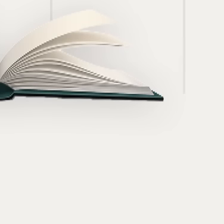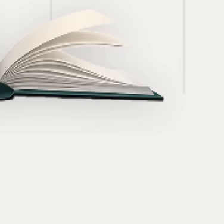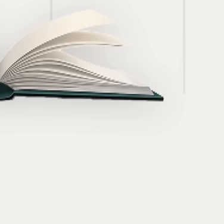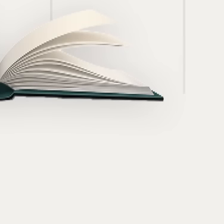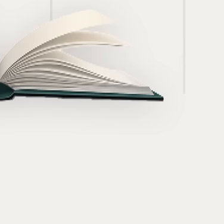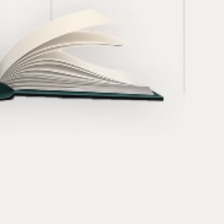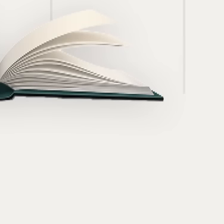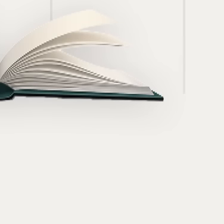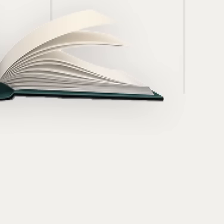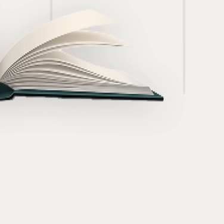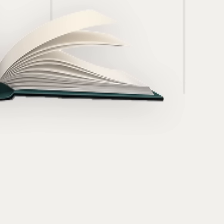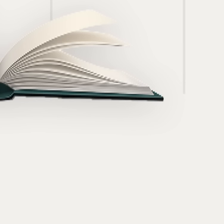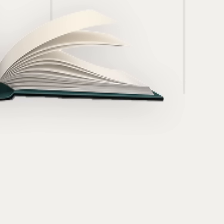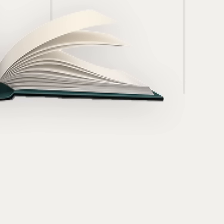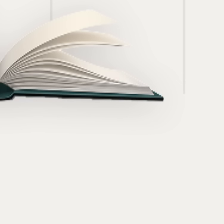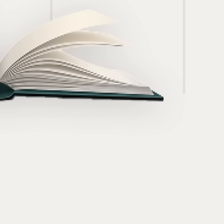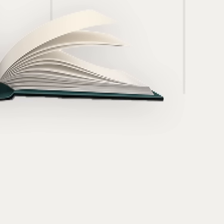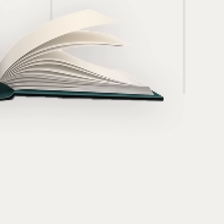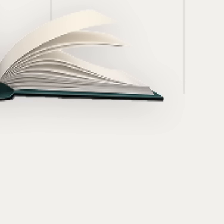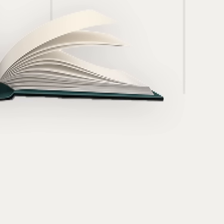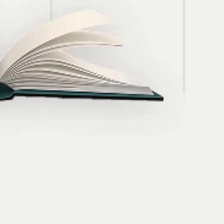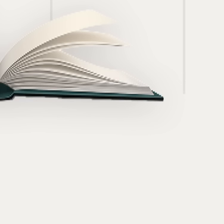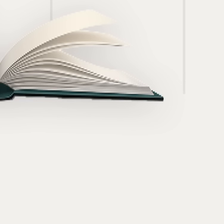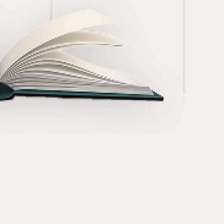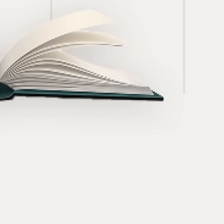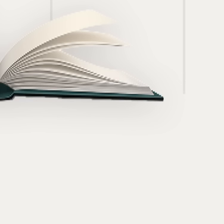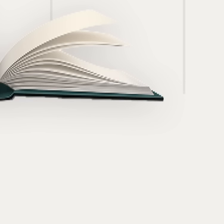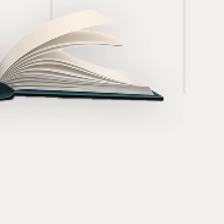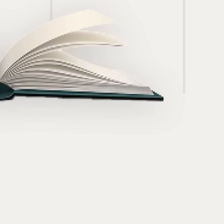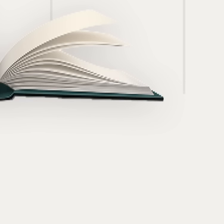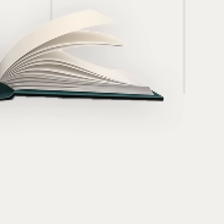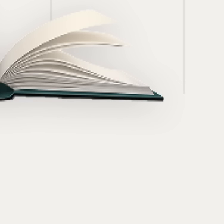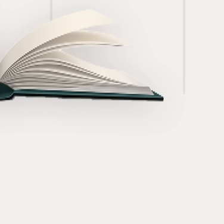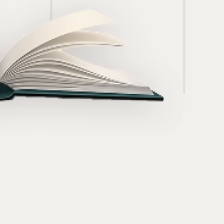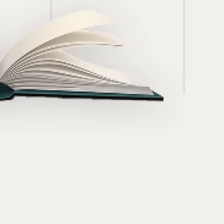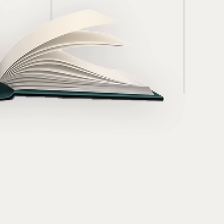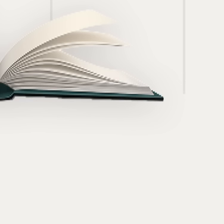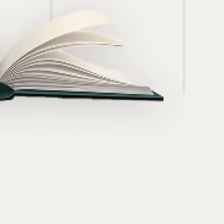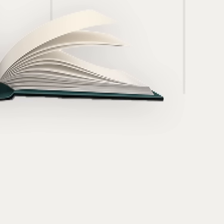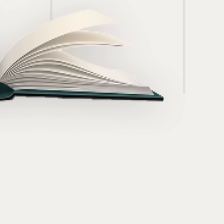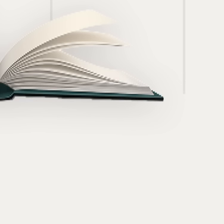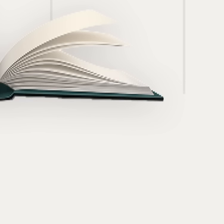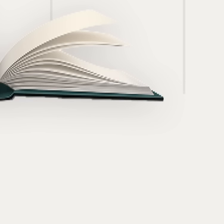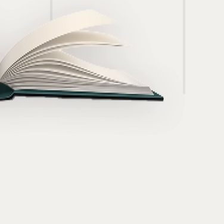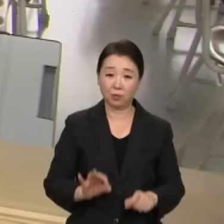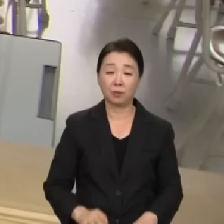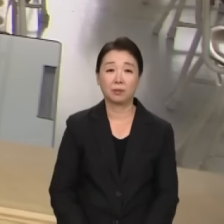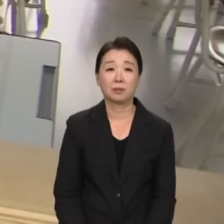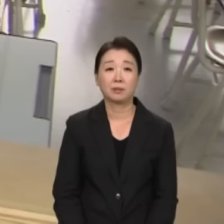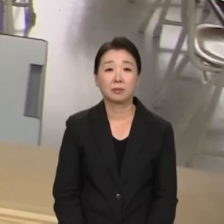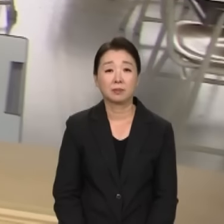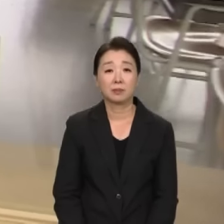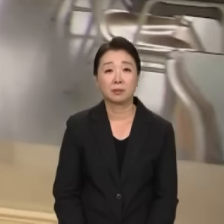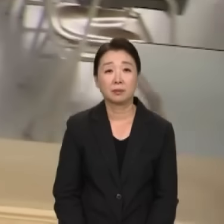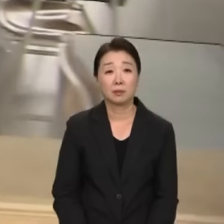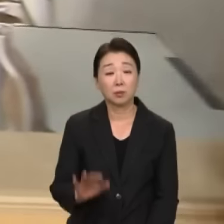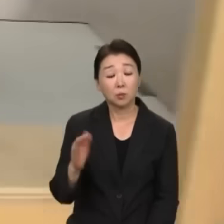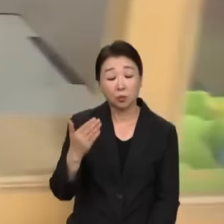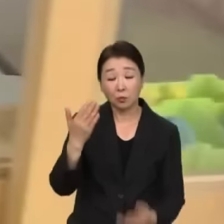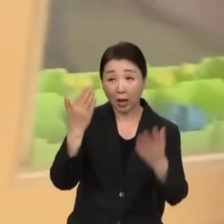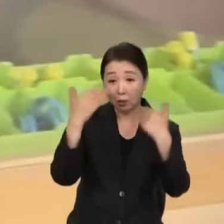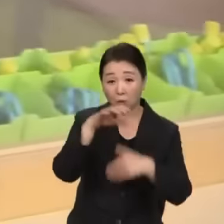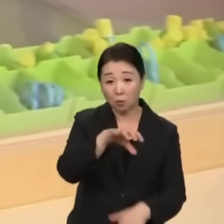나타났습니다. 이지적, 무은을 모르는 경우도 각각 15%, 10%에 이르렀습니다. 최근